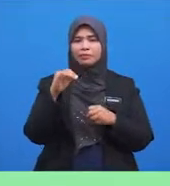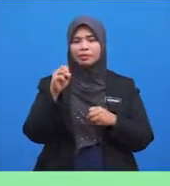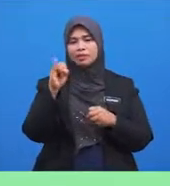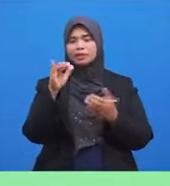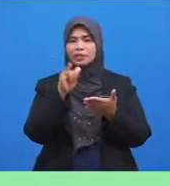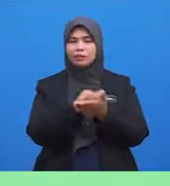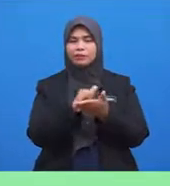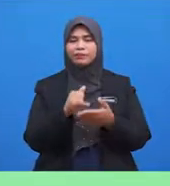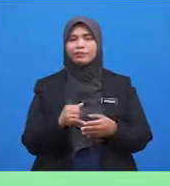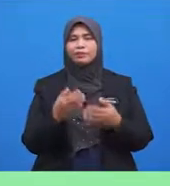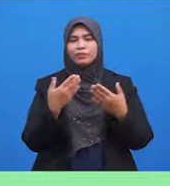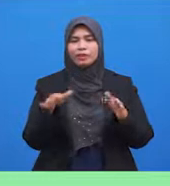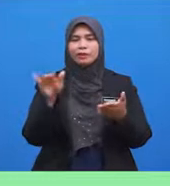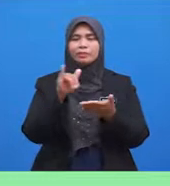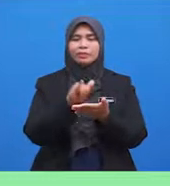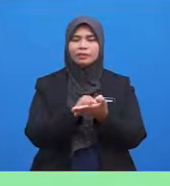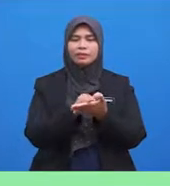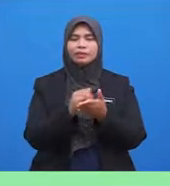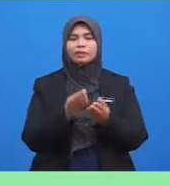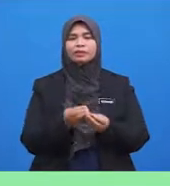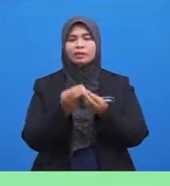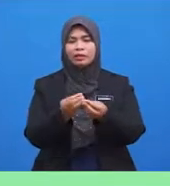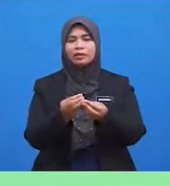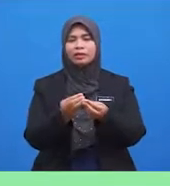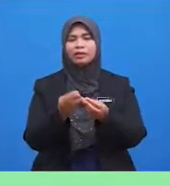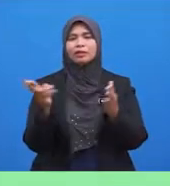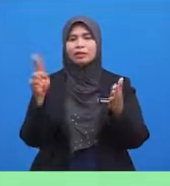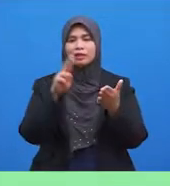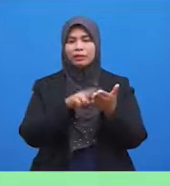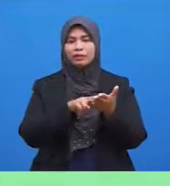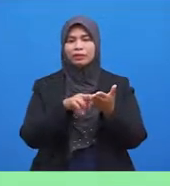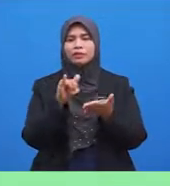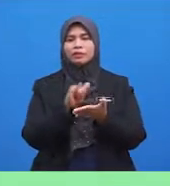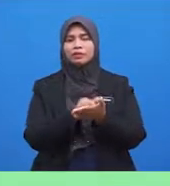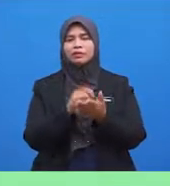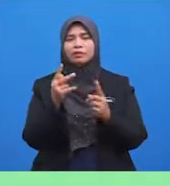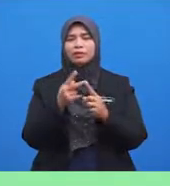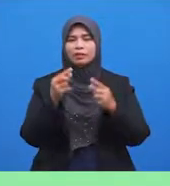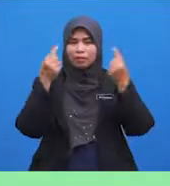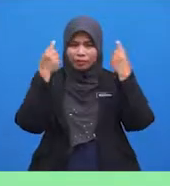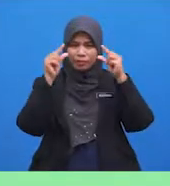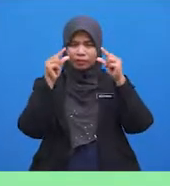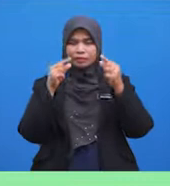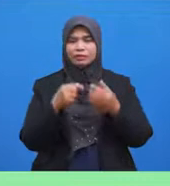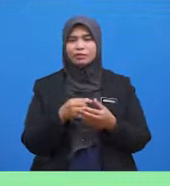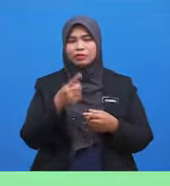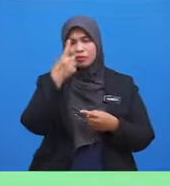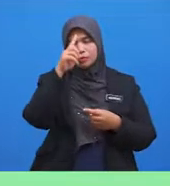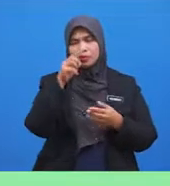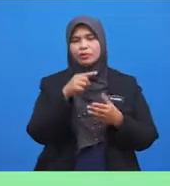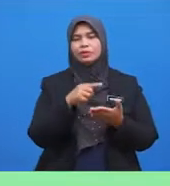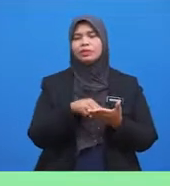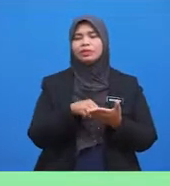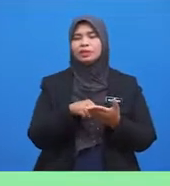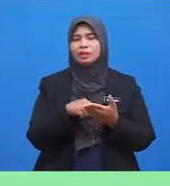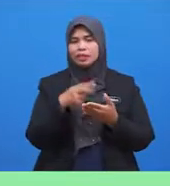tersebut. Kemudian, serahkan rekod pencapaian kepada guru untuk